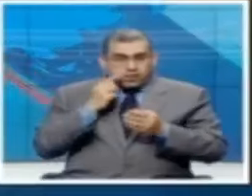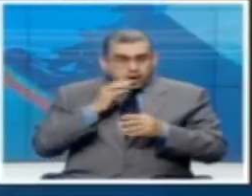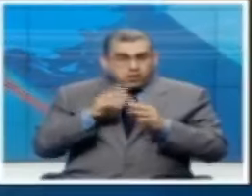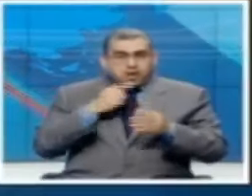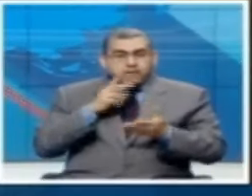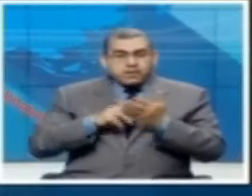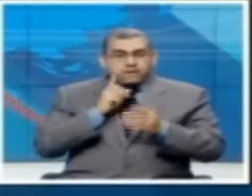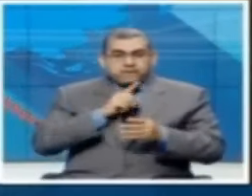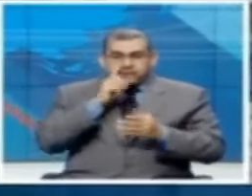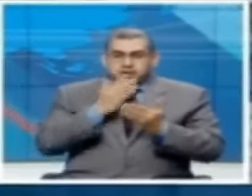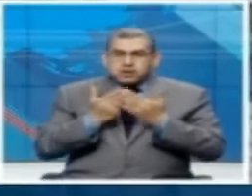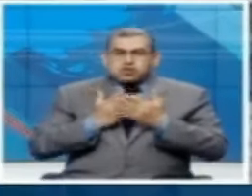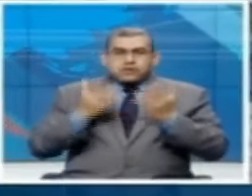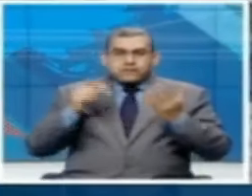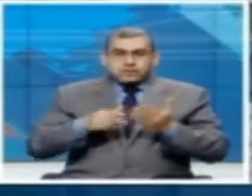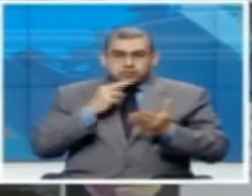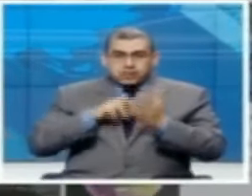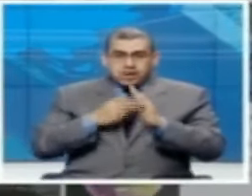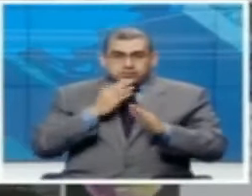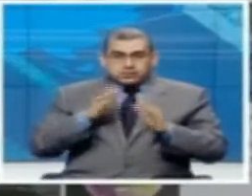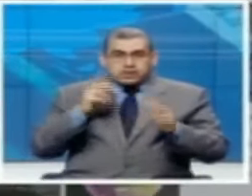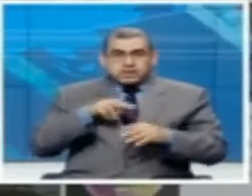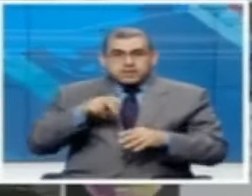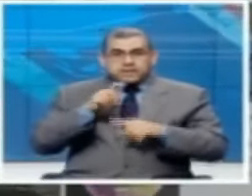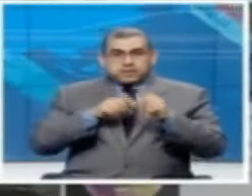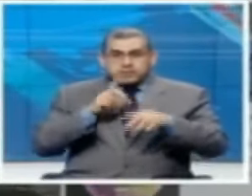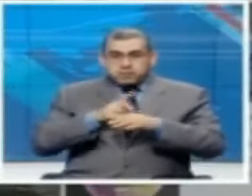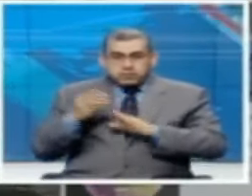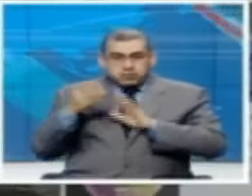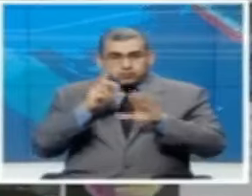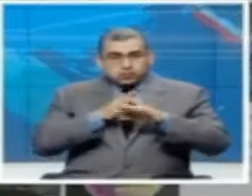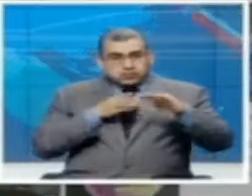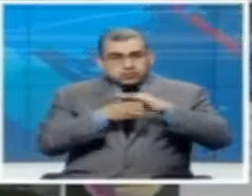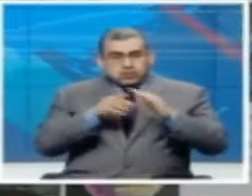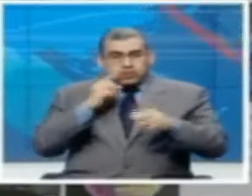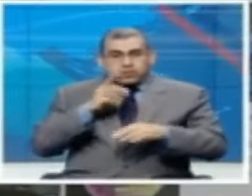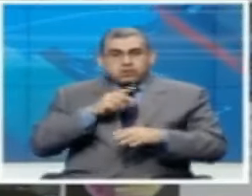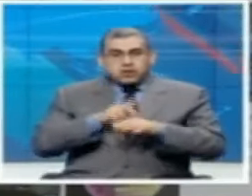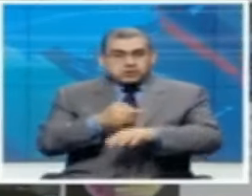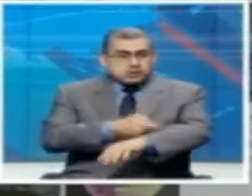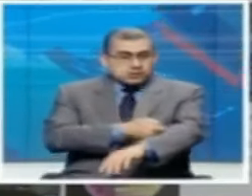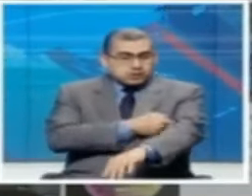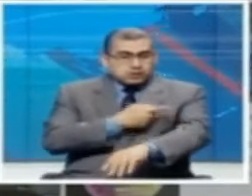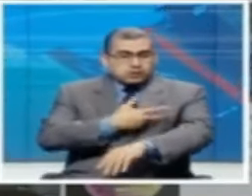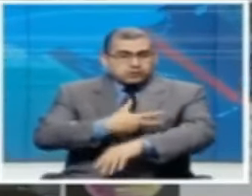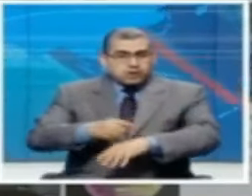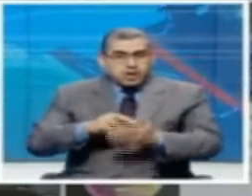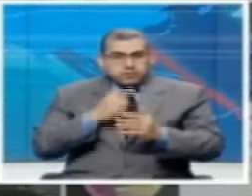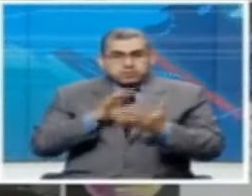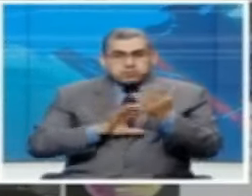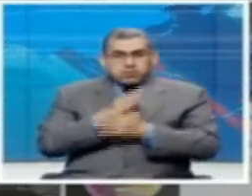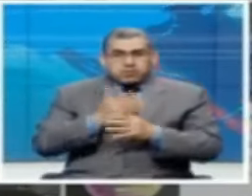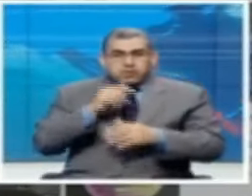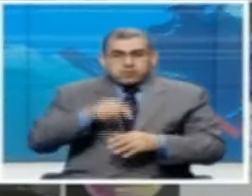في دعم فني كبير قوي قوي بنسبه 88% من المرضى اللي بيدخلوا مستشفيات وبيتركب لهم قره ورديه بيحصل لهم مشاكل نتيجه